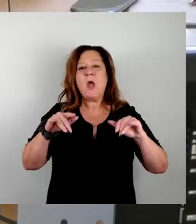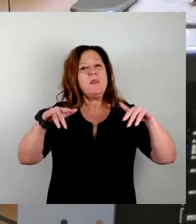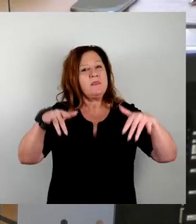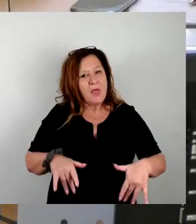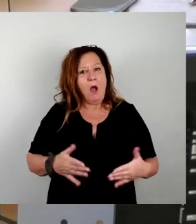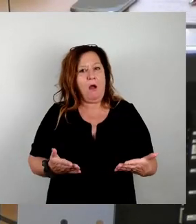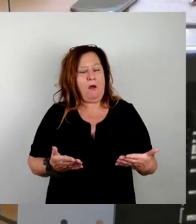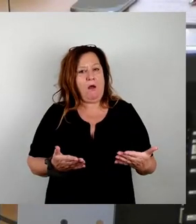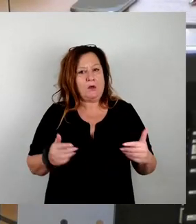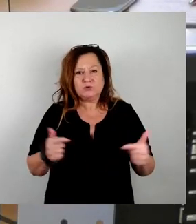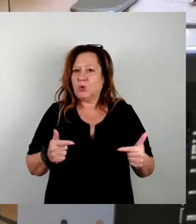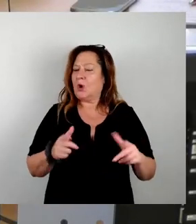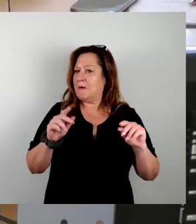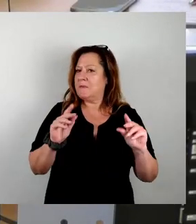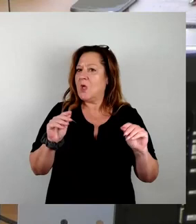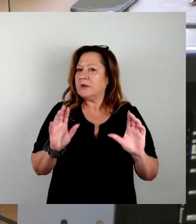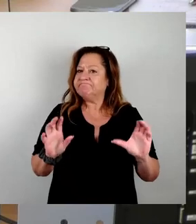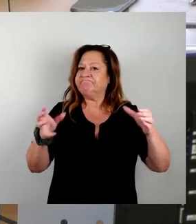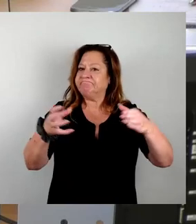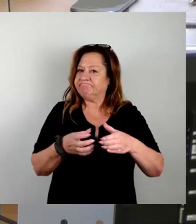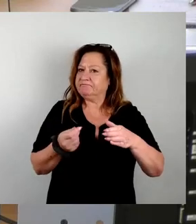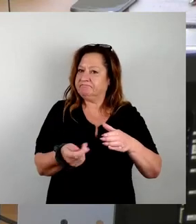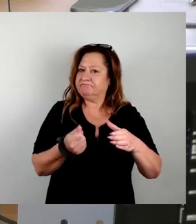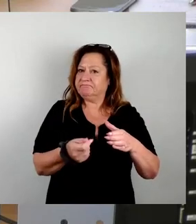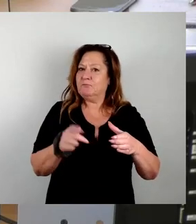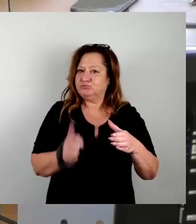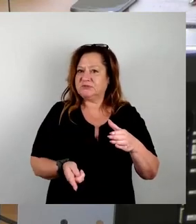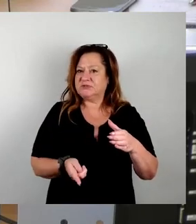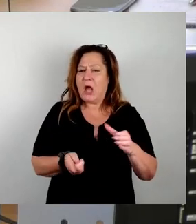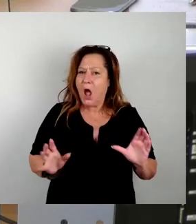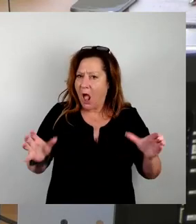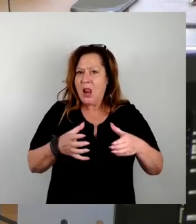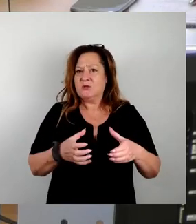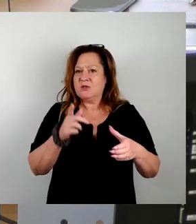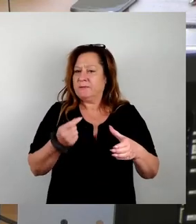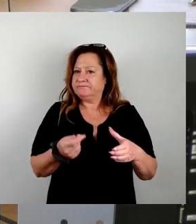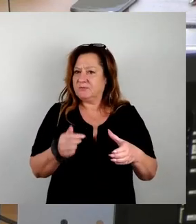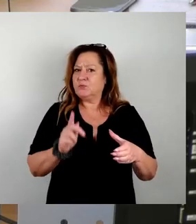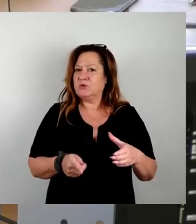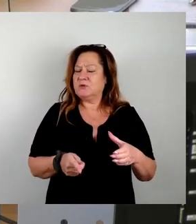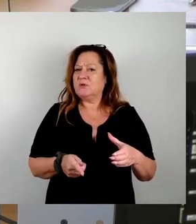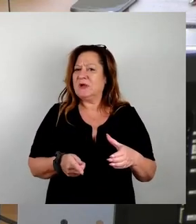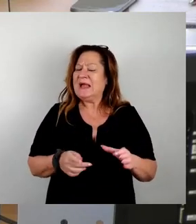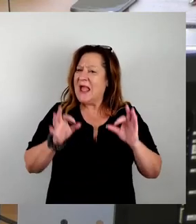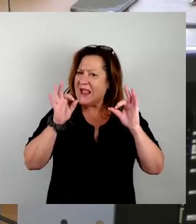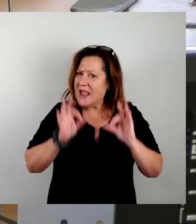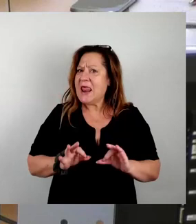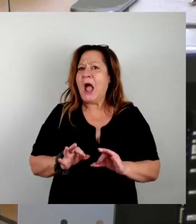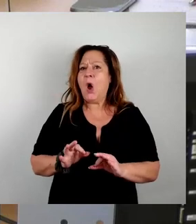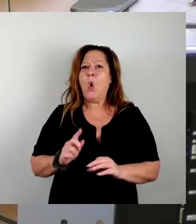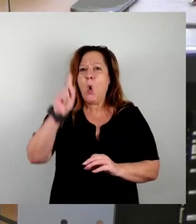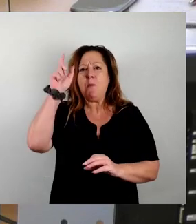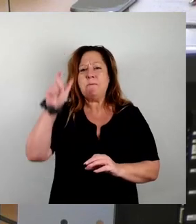wird gemeinschaftlich finanziert von uns allen zusammen. Und genau dafür hat der Oberbürgermeister vor einem Jahr